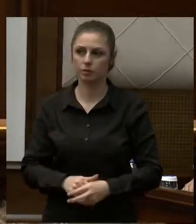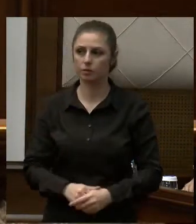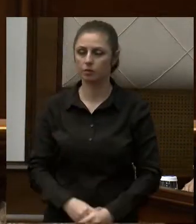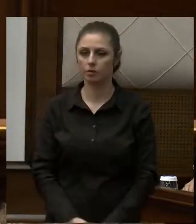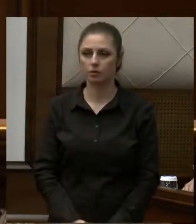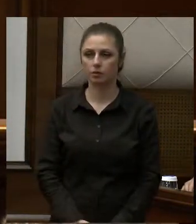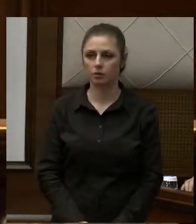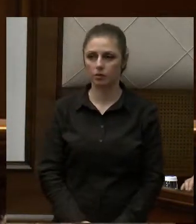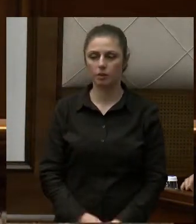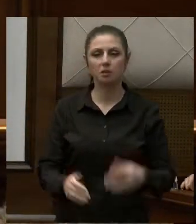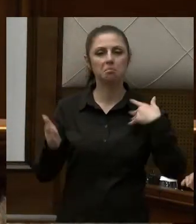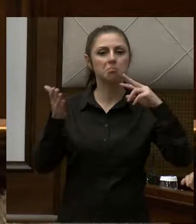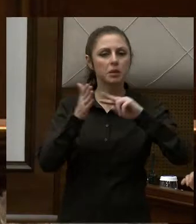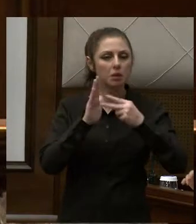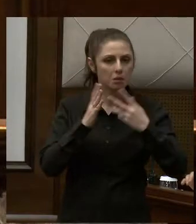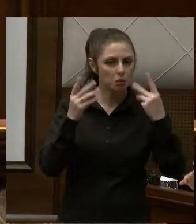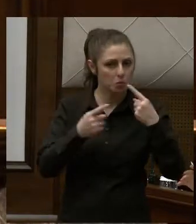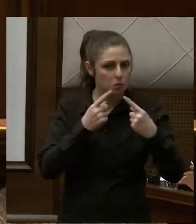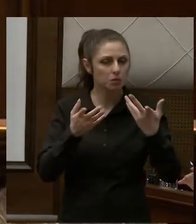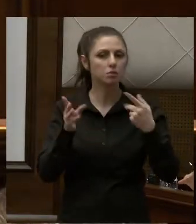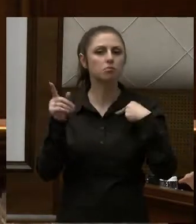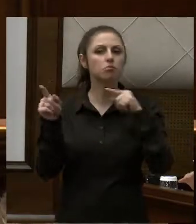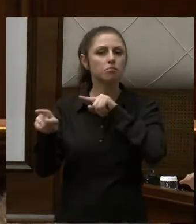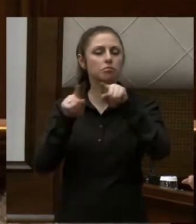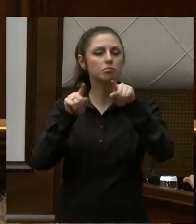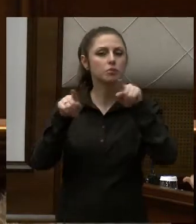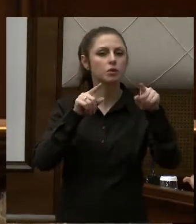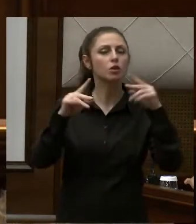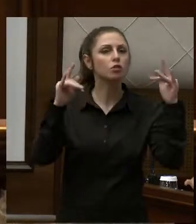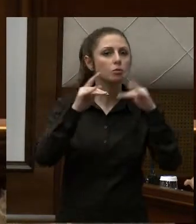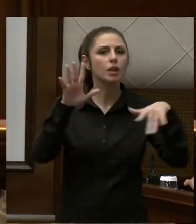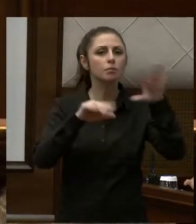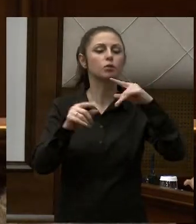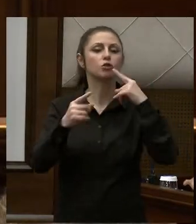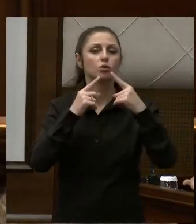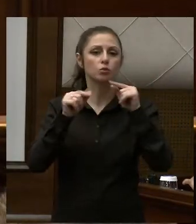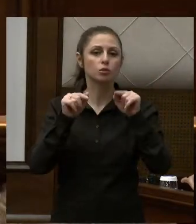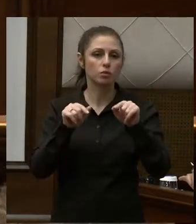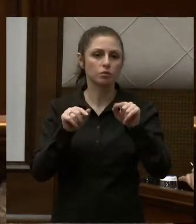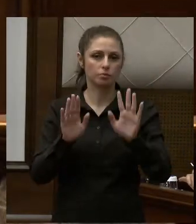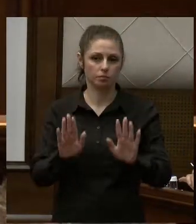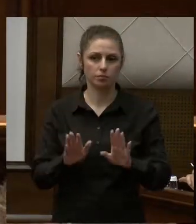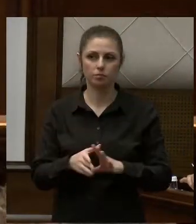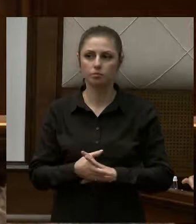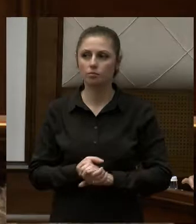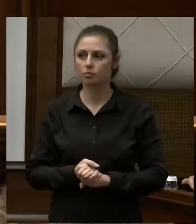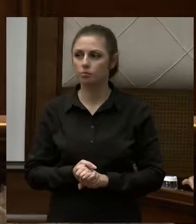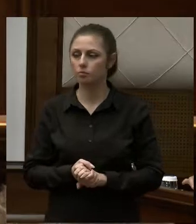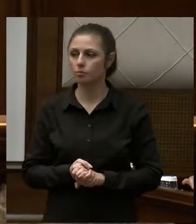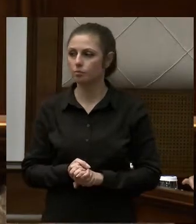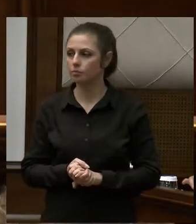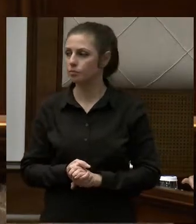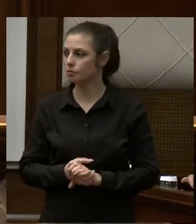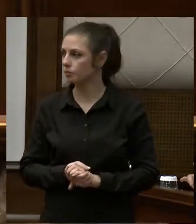Nedir o? Planı konuşacağız, sokak isimlerini konuşacağız, köprüyü konuşacağız falan. Bunu da hatırlatmayı görev saydım. Şimdi hızlı